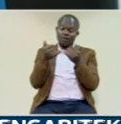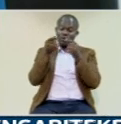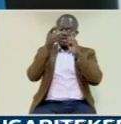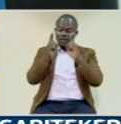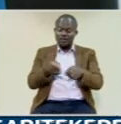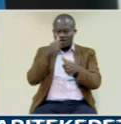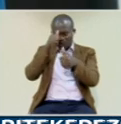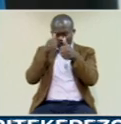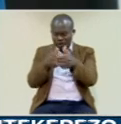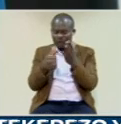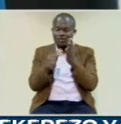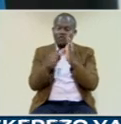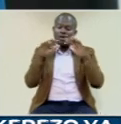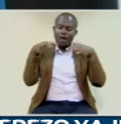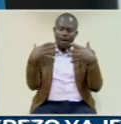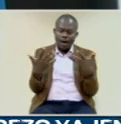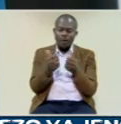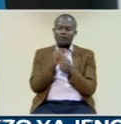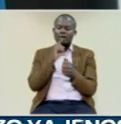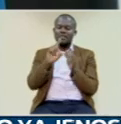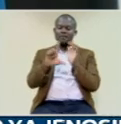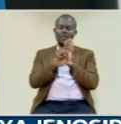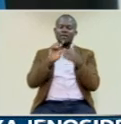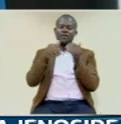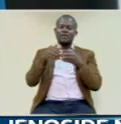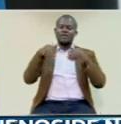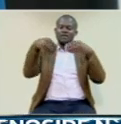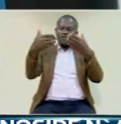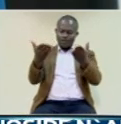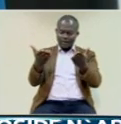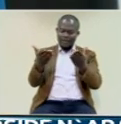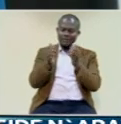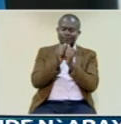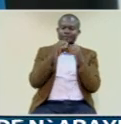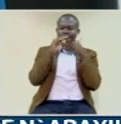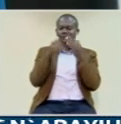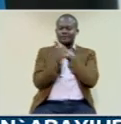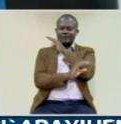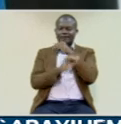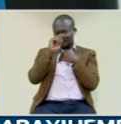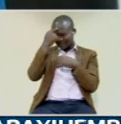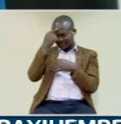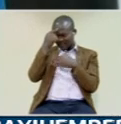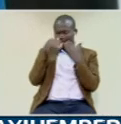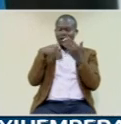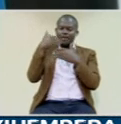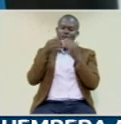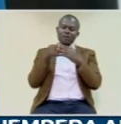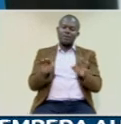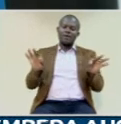dukurikije uko ikibazo cyari gihagaze n'amabwiriza yatangwaga n'ubuyobozi bw'igihugu cy'Ubuhinde, biba ngombwa